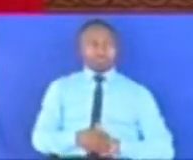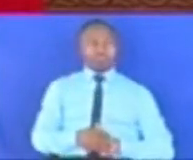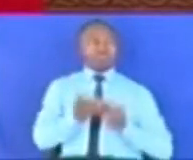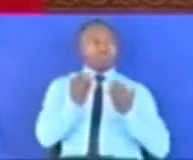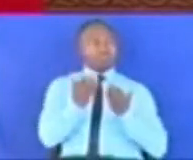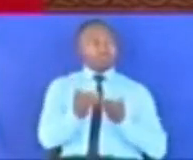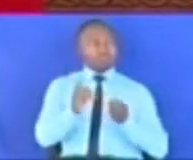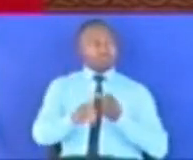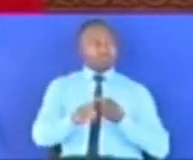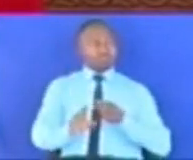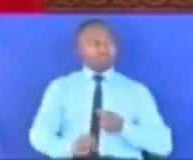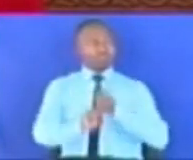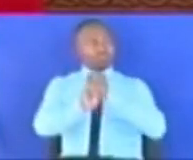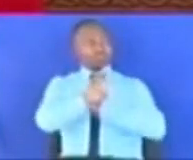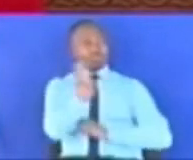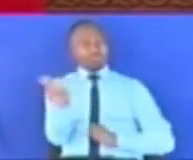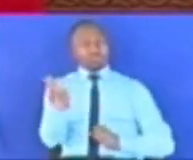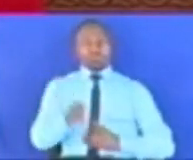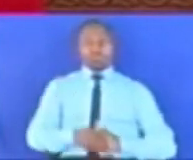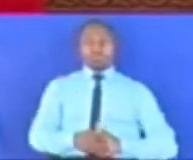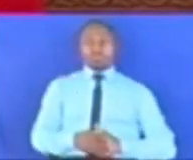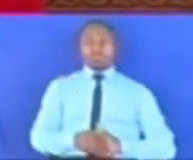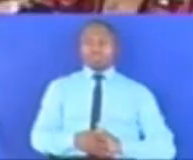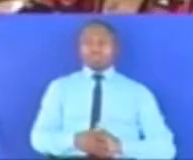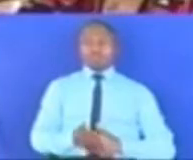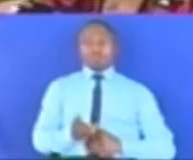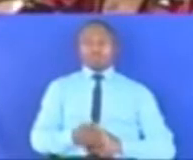Naomba kuunga mkono hoja. Asante.